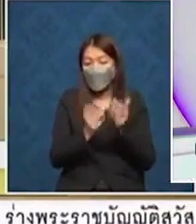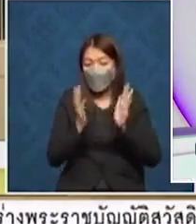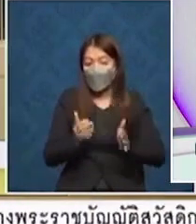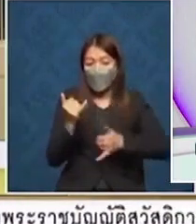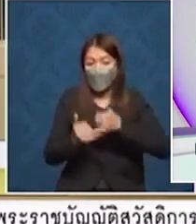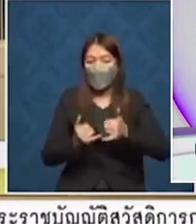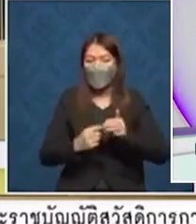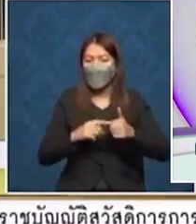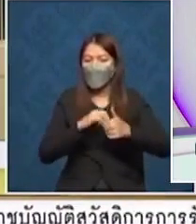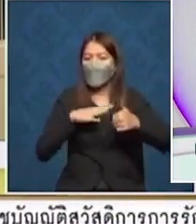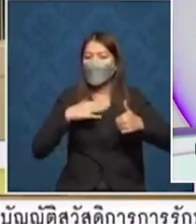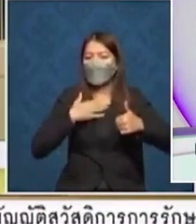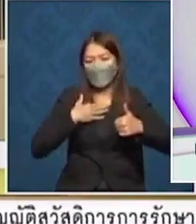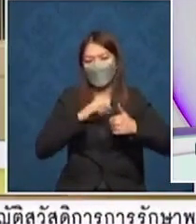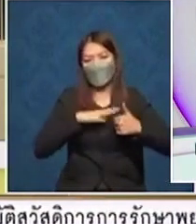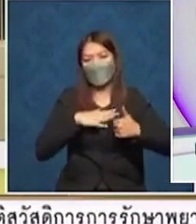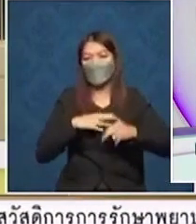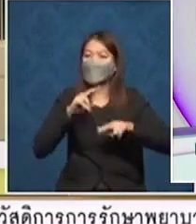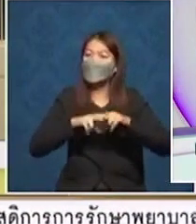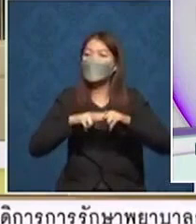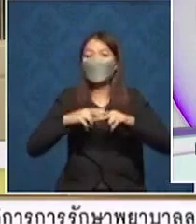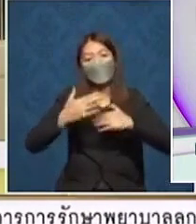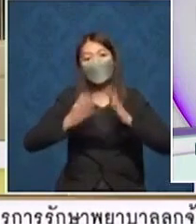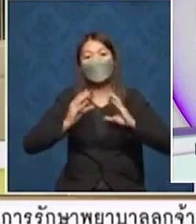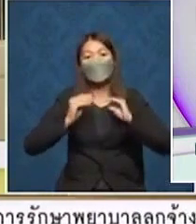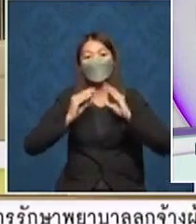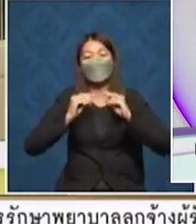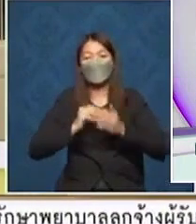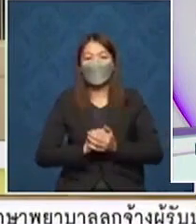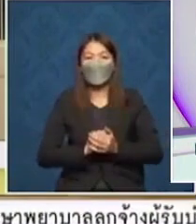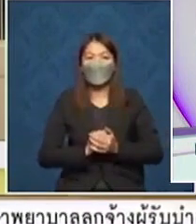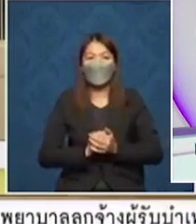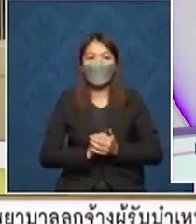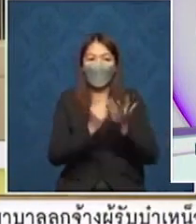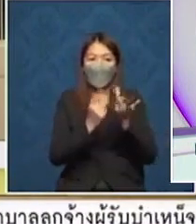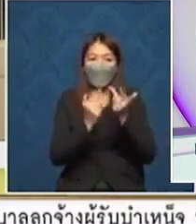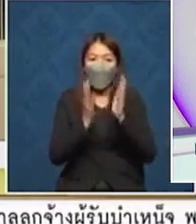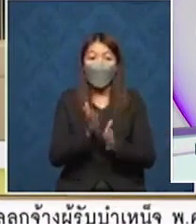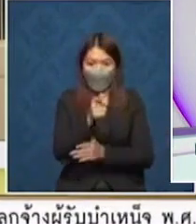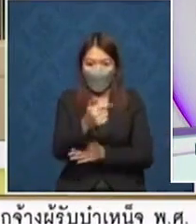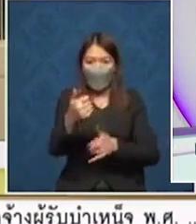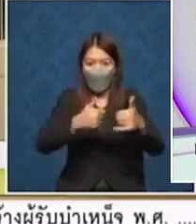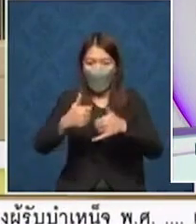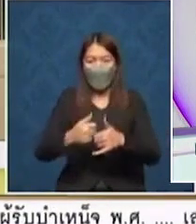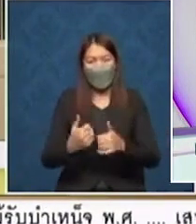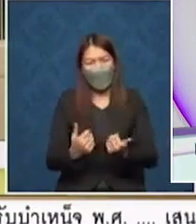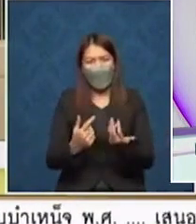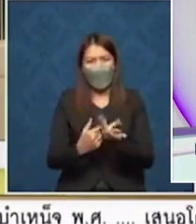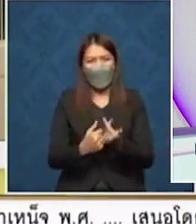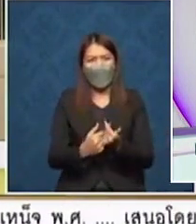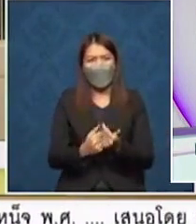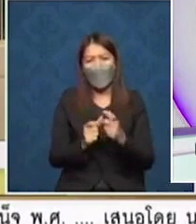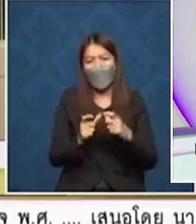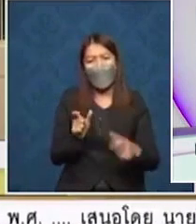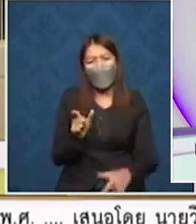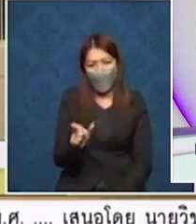แต่อด้นึก็บอกวาช่วยกหนอยเธอ สัภาพพษไม่ดี ต้รักษาพาพก่หนอยวาป่ายไหนก็ตามแต